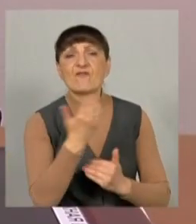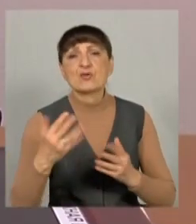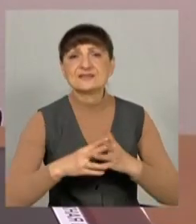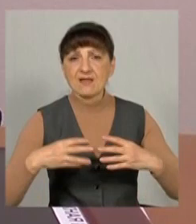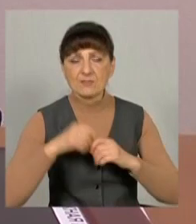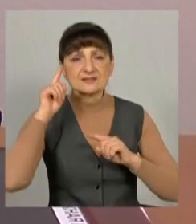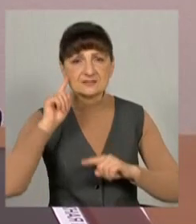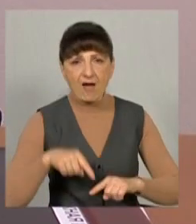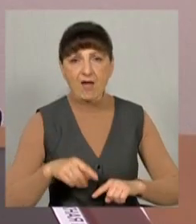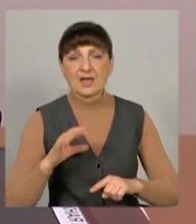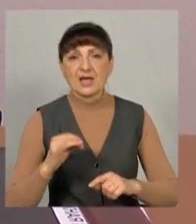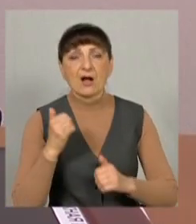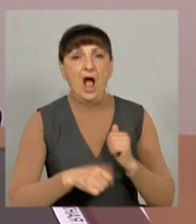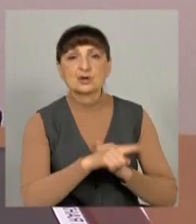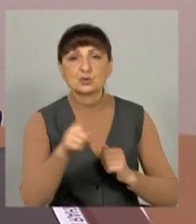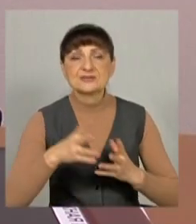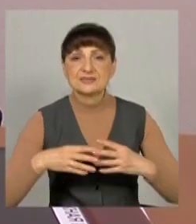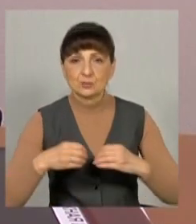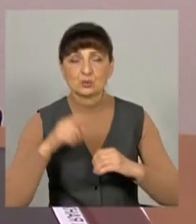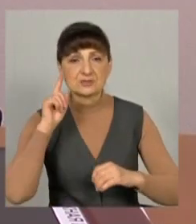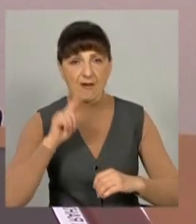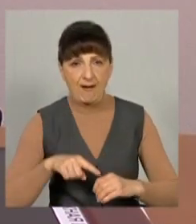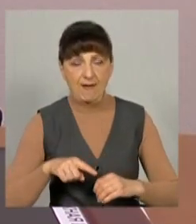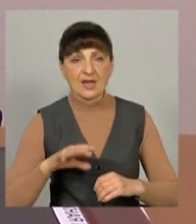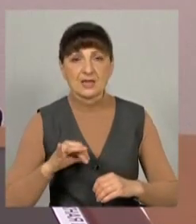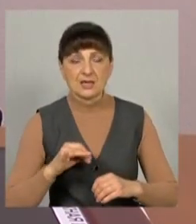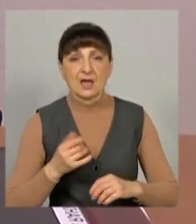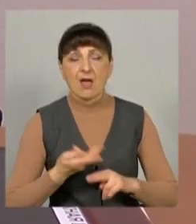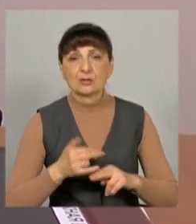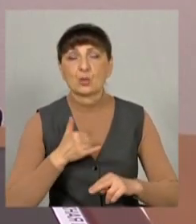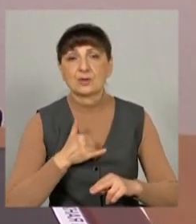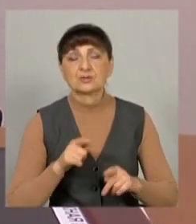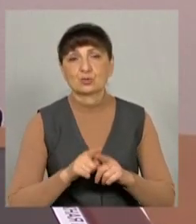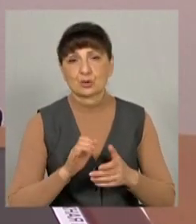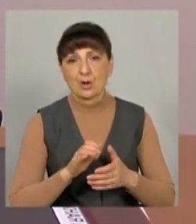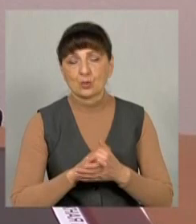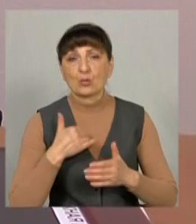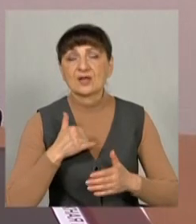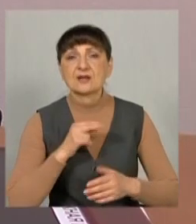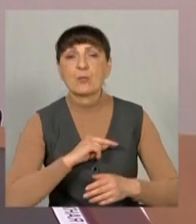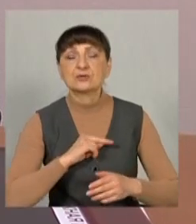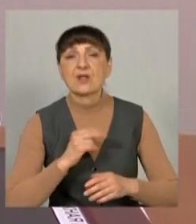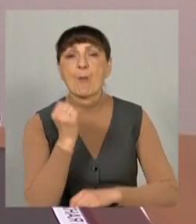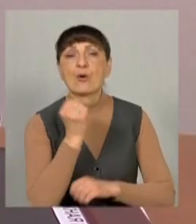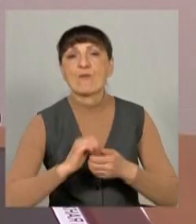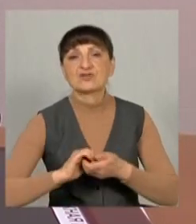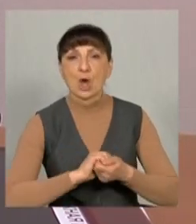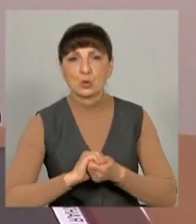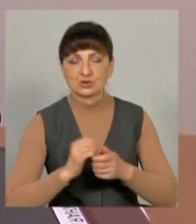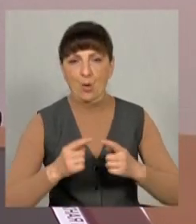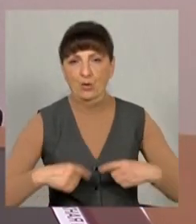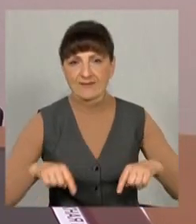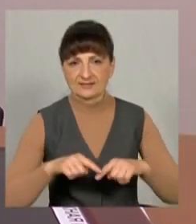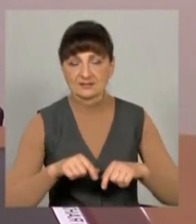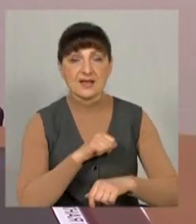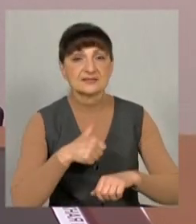мы знаем каждую семью. То есть как бы это у нас еще тоже. У нас работает профсоюзная организация очень хорошо. И